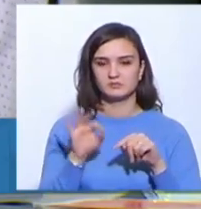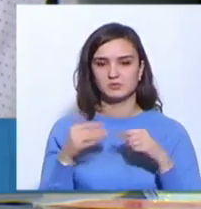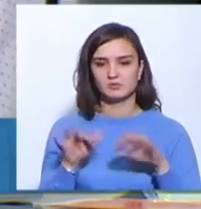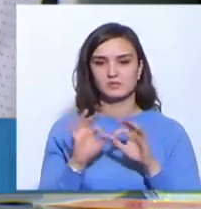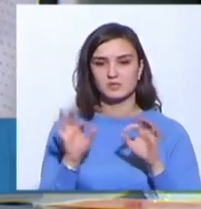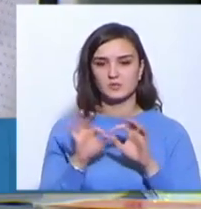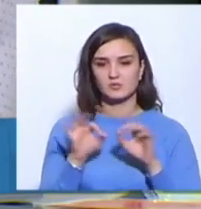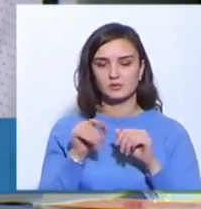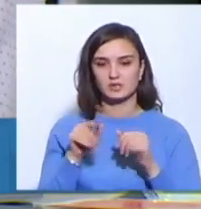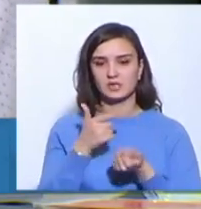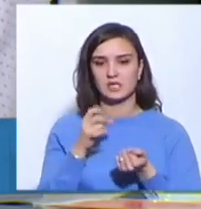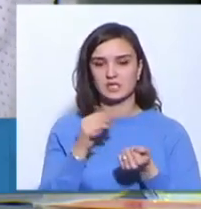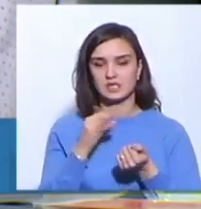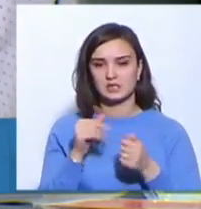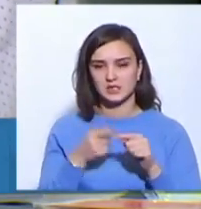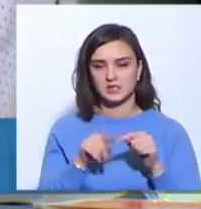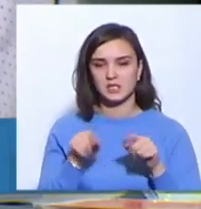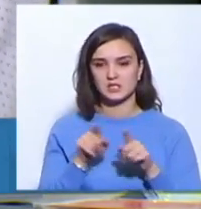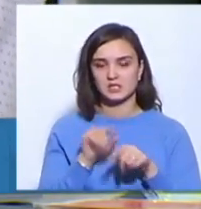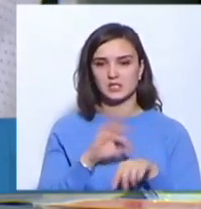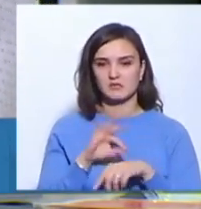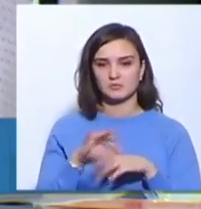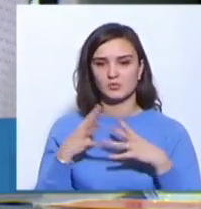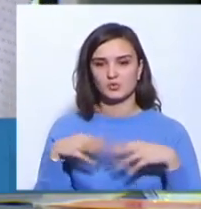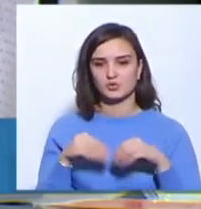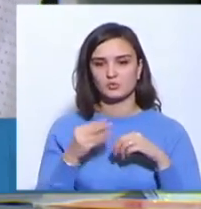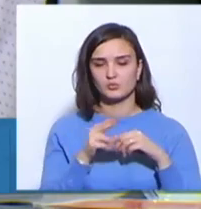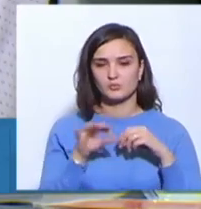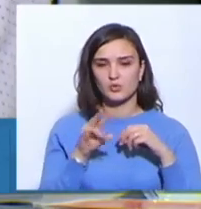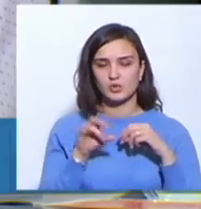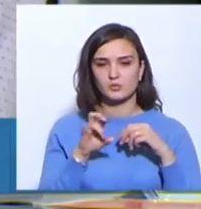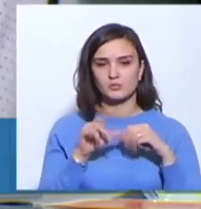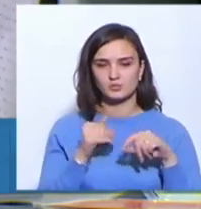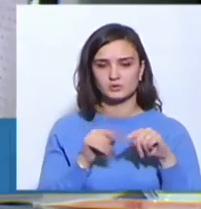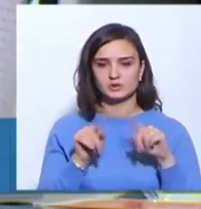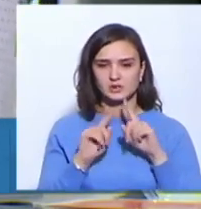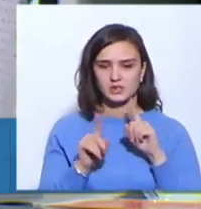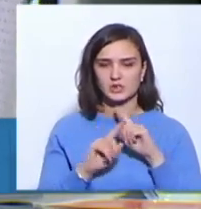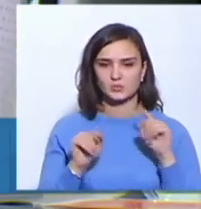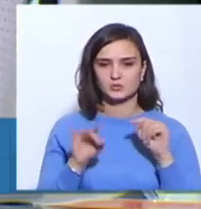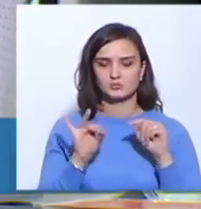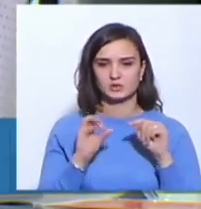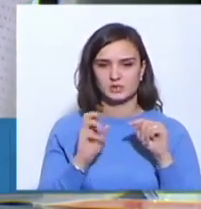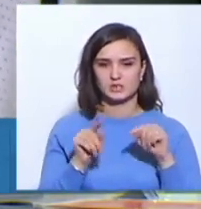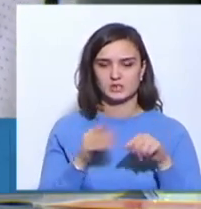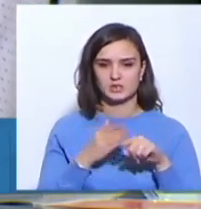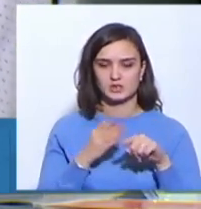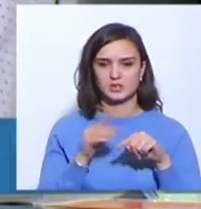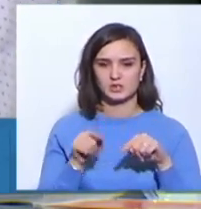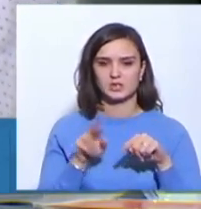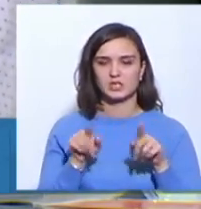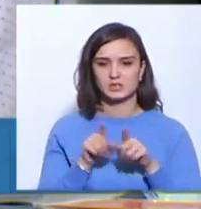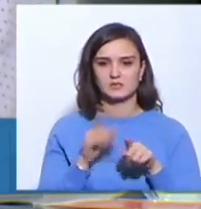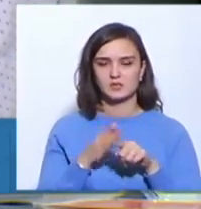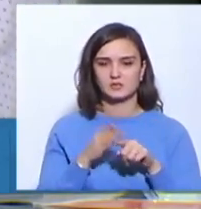ვისაუბრეთ, გენეტიკაზე არის ესეთ დაავადება, ოჯახური პოლიპოზი, ისინი განსაკუთრებით რისკის ქვეშ არიან. ასევე